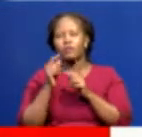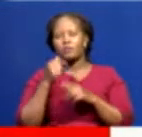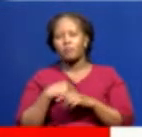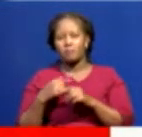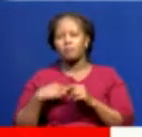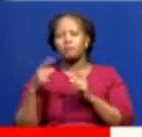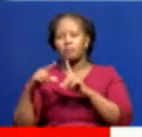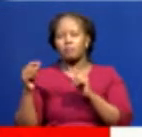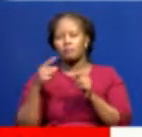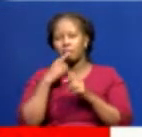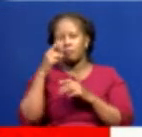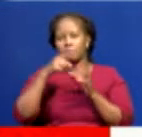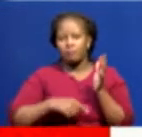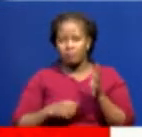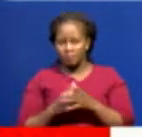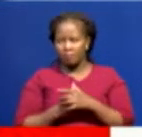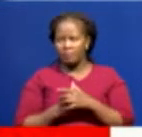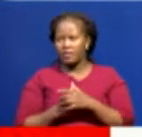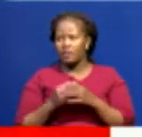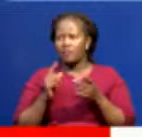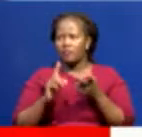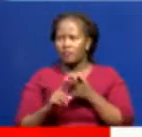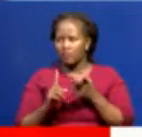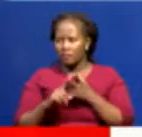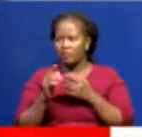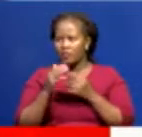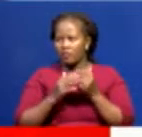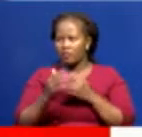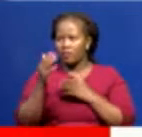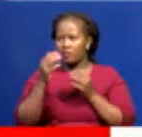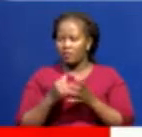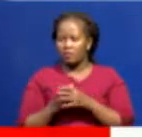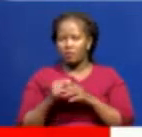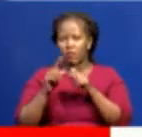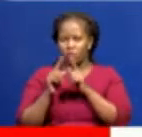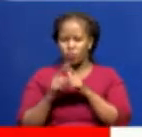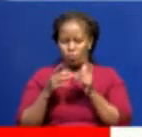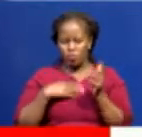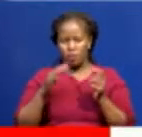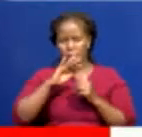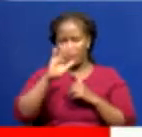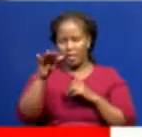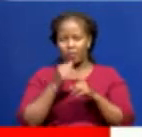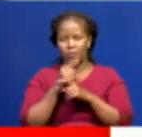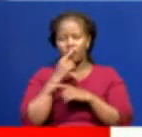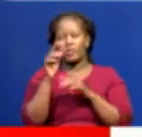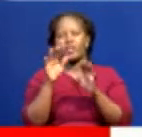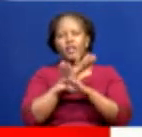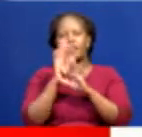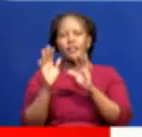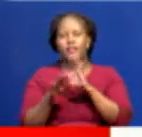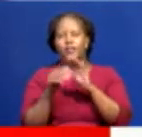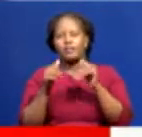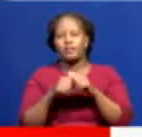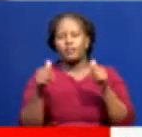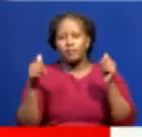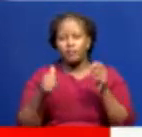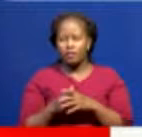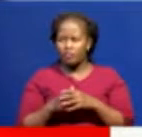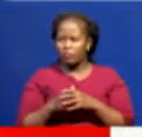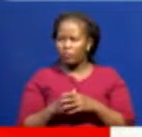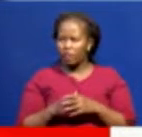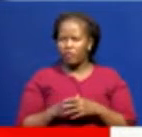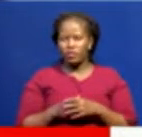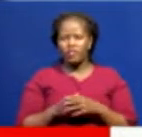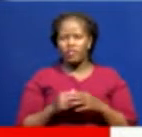mupokee salamu ya watu wa Nyaribari Chache. Sasa mimi najipanga kuelekea Nyaribari Chache kuhakikisha kila kitu iko shwari. Naam, asante sana. Asante sana.